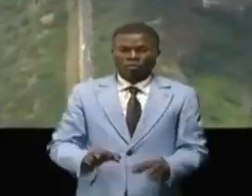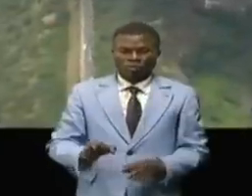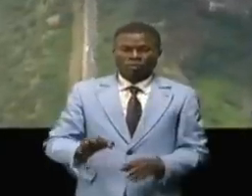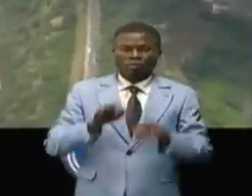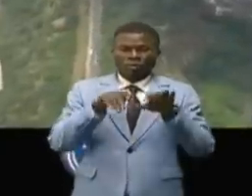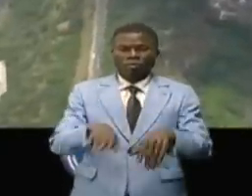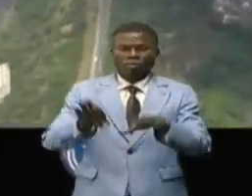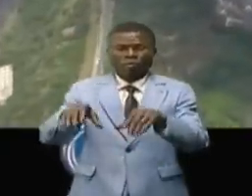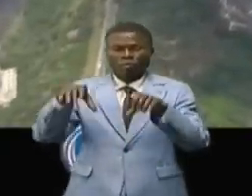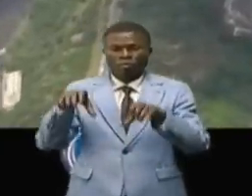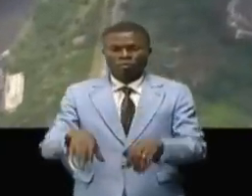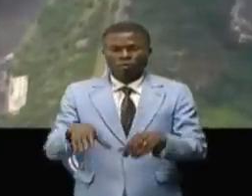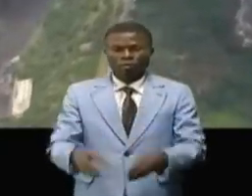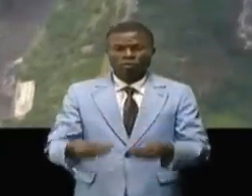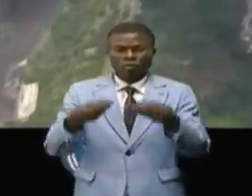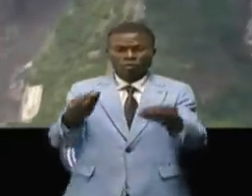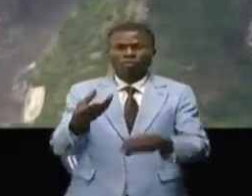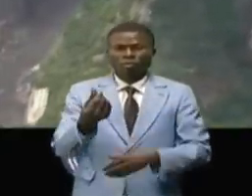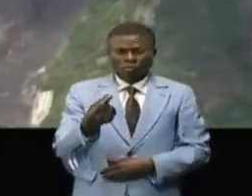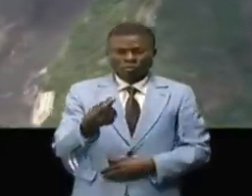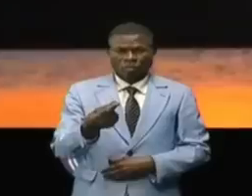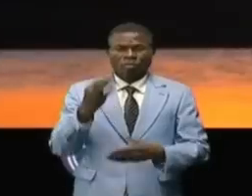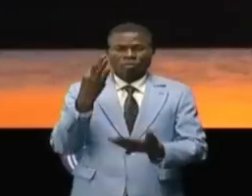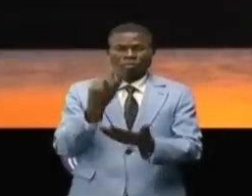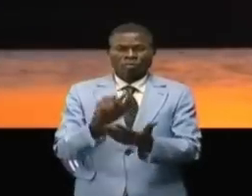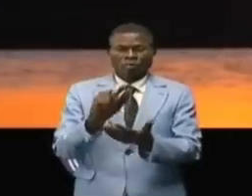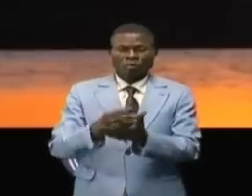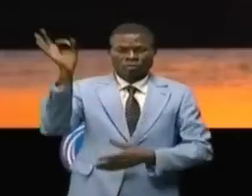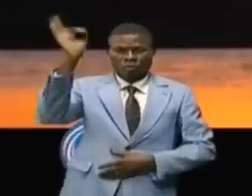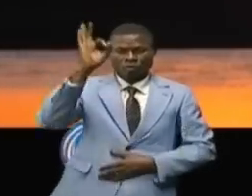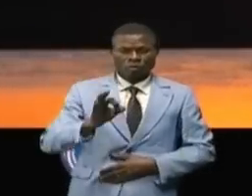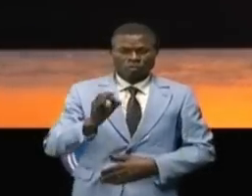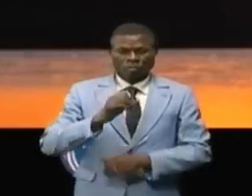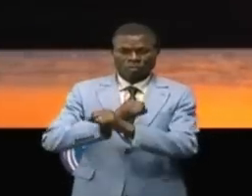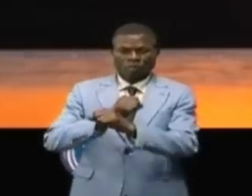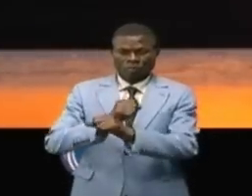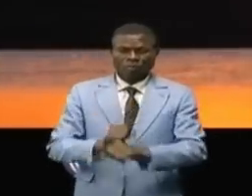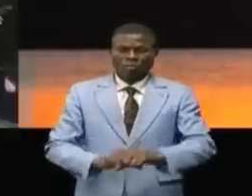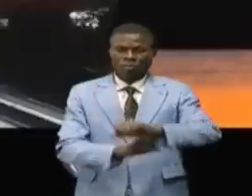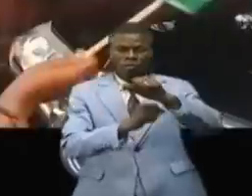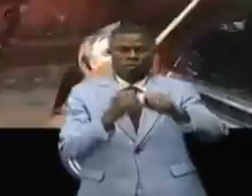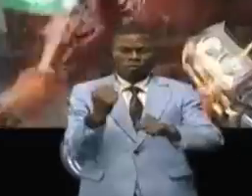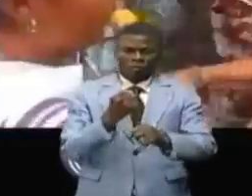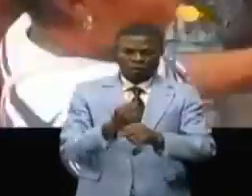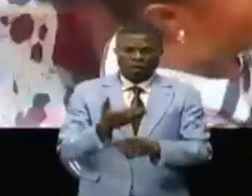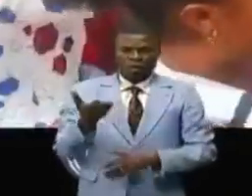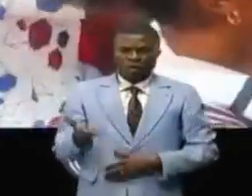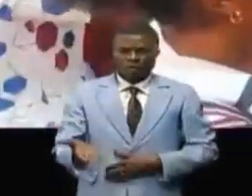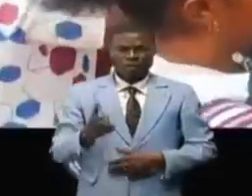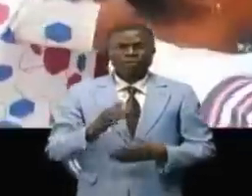a mis en place un fanforestier national pour assurer le financement des opérations